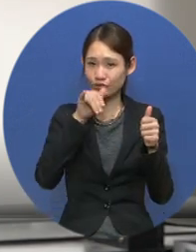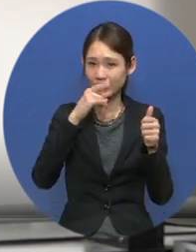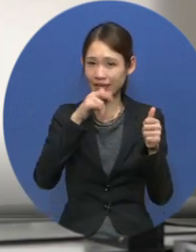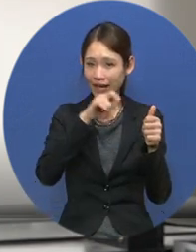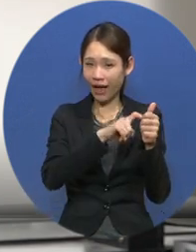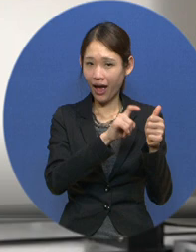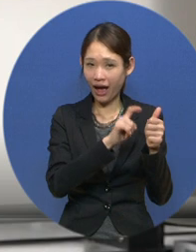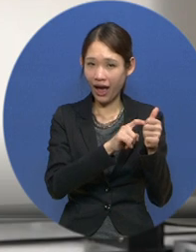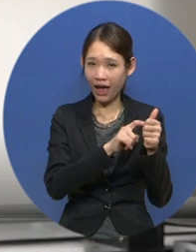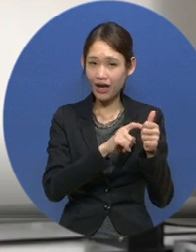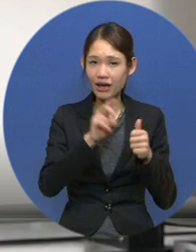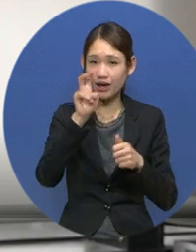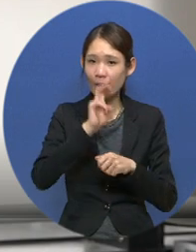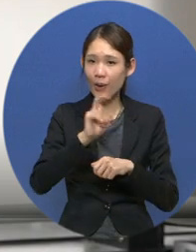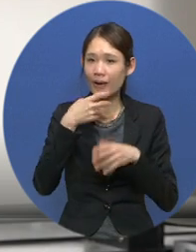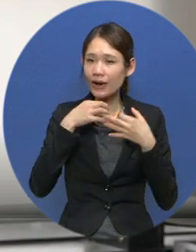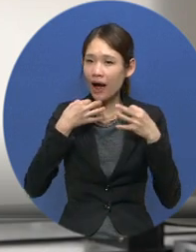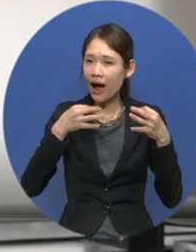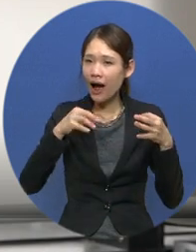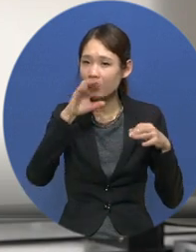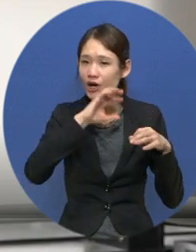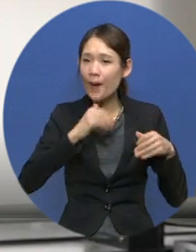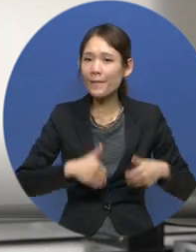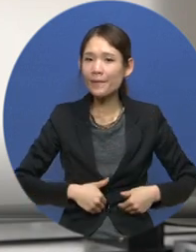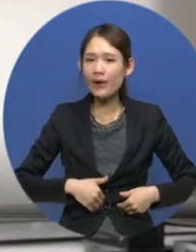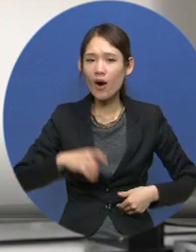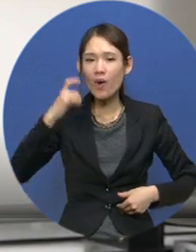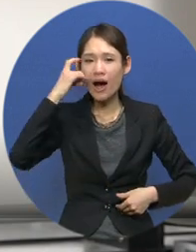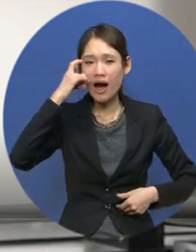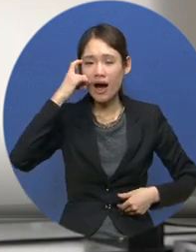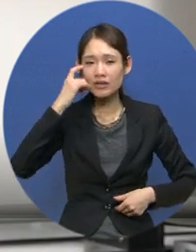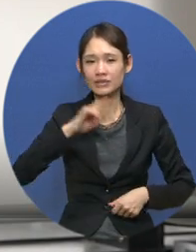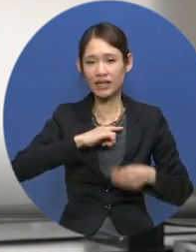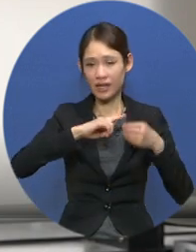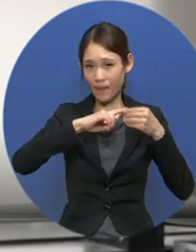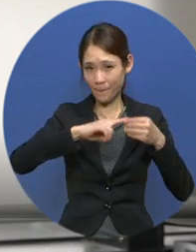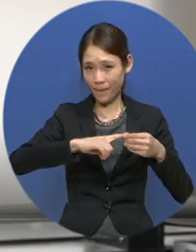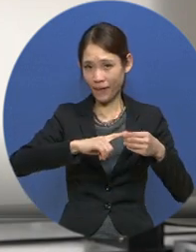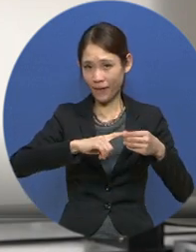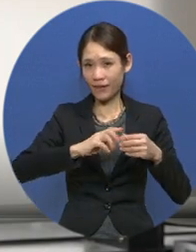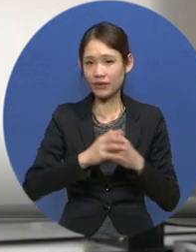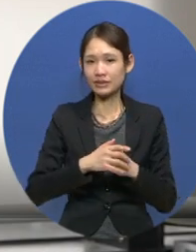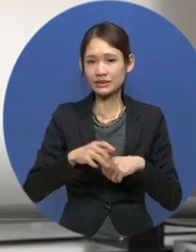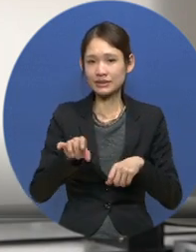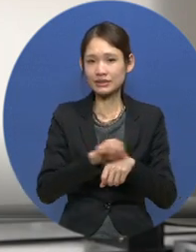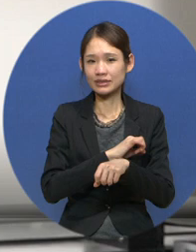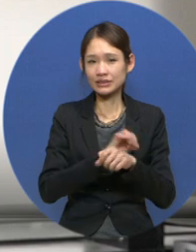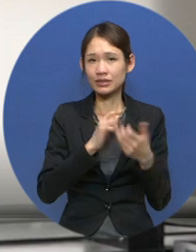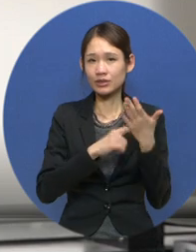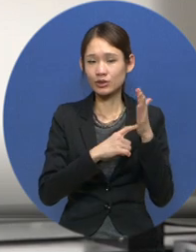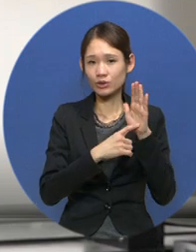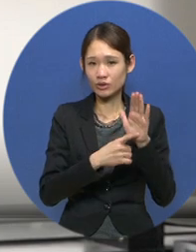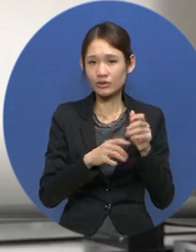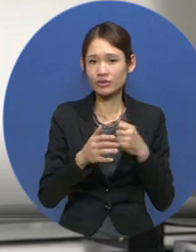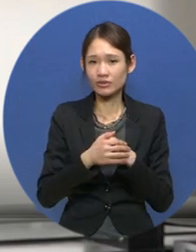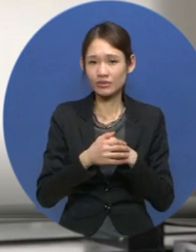보컬 연습이 필요한 이유는 뭘까요? 가장 첫 번째로 표면적인